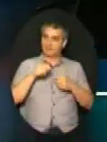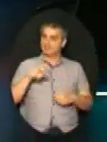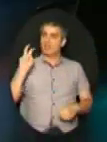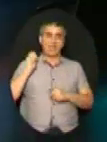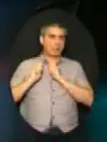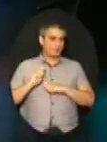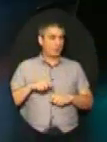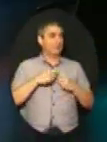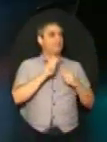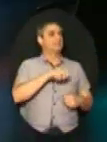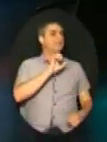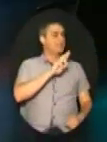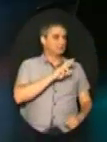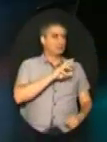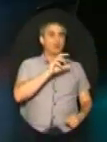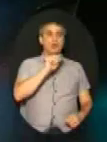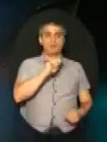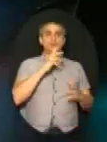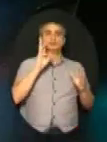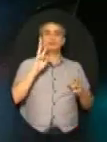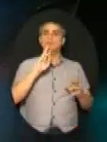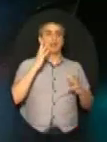ענת ברקו, חברת כנסת רויטל סוויד, יריב אופנהיימר, שמעון